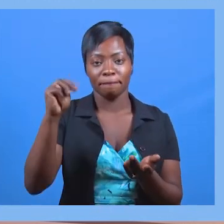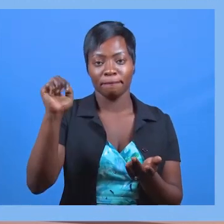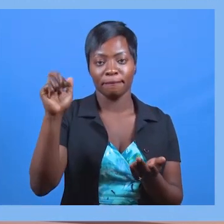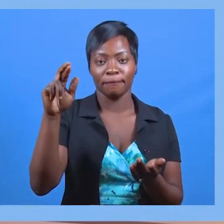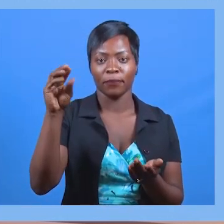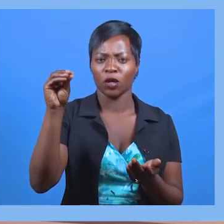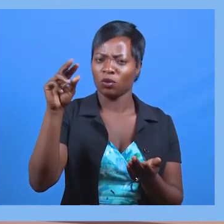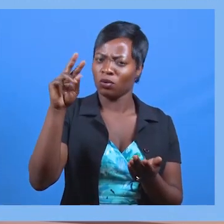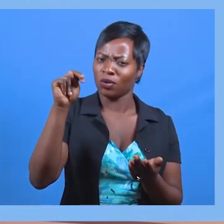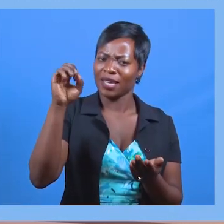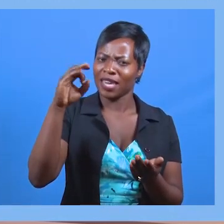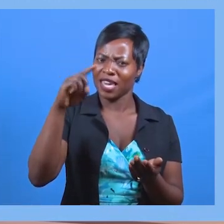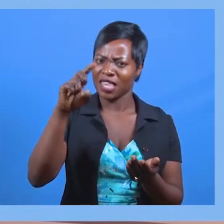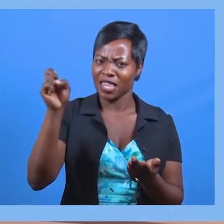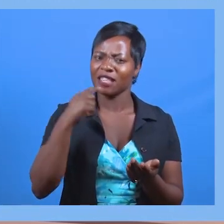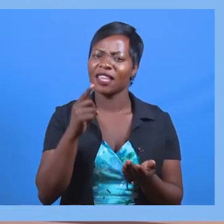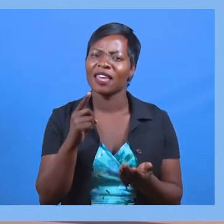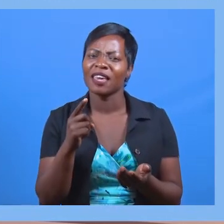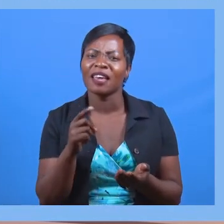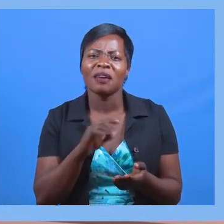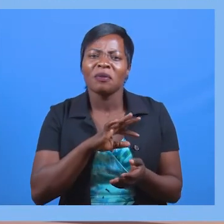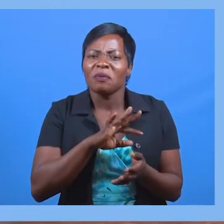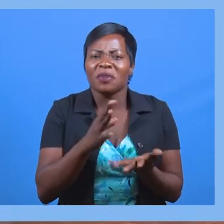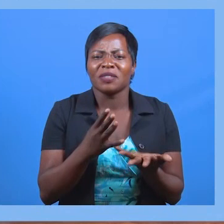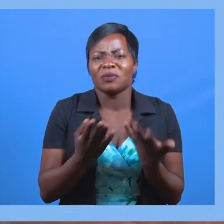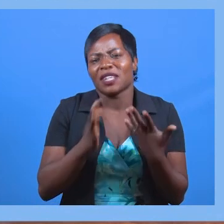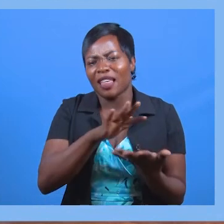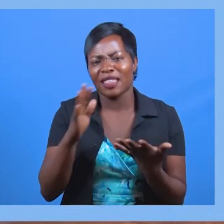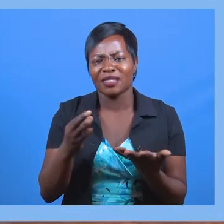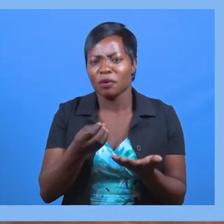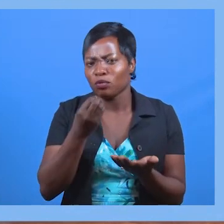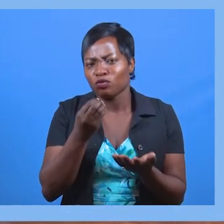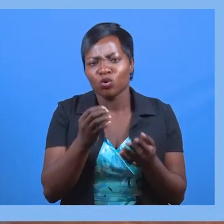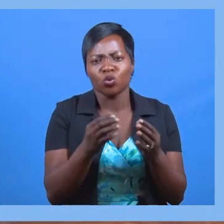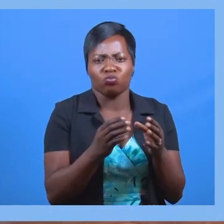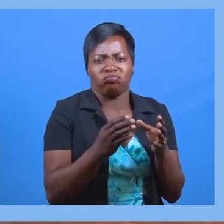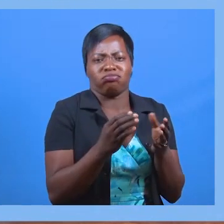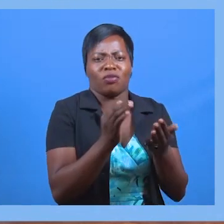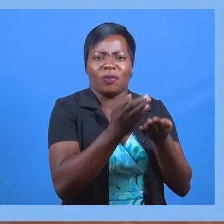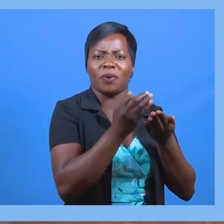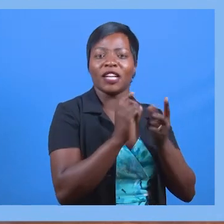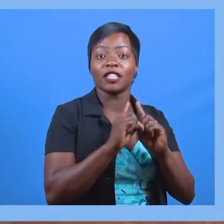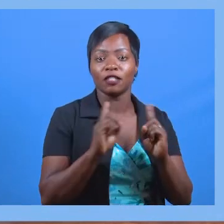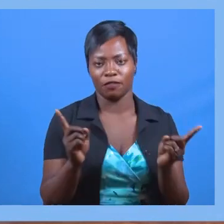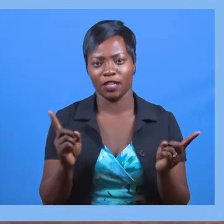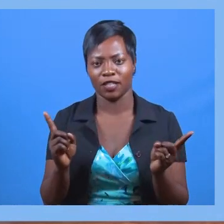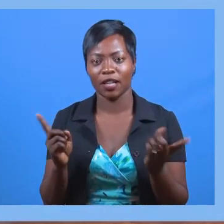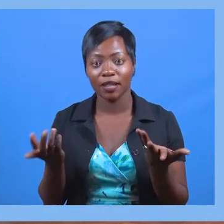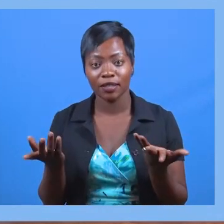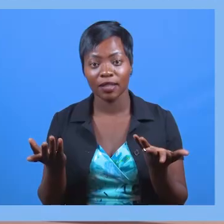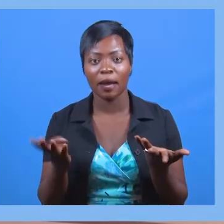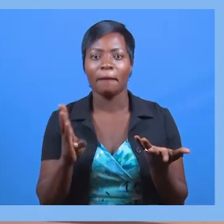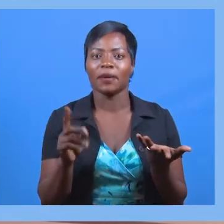kwematura. Tsumo yedu iri kuti muyenzi haapedze dura, asi yezvino dura redu riya